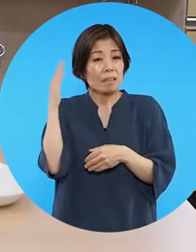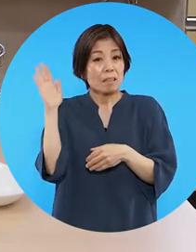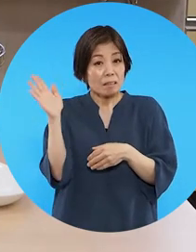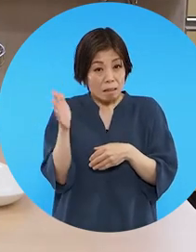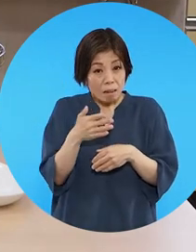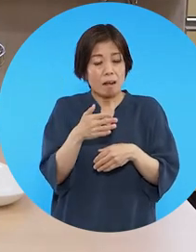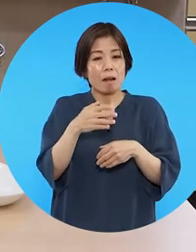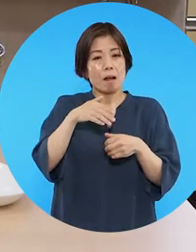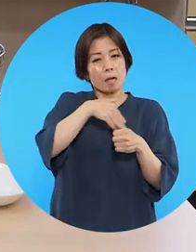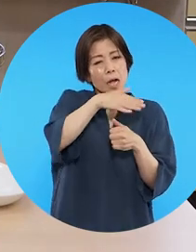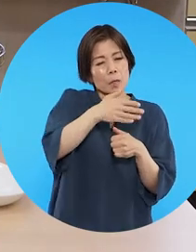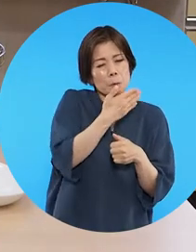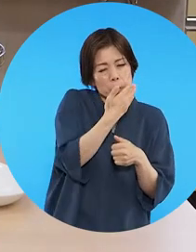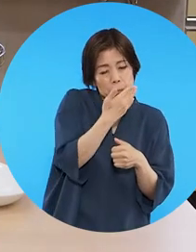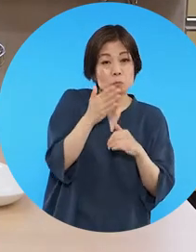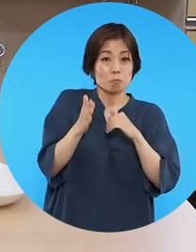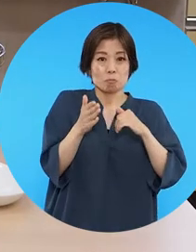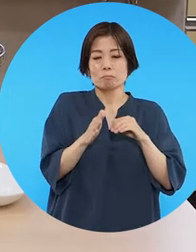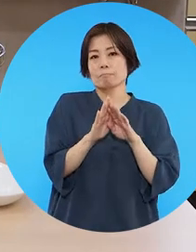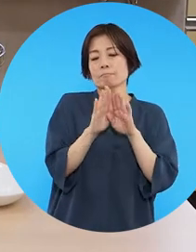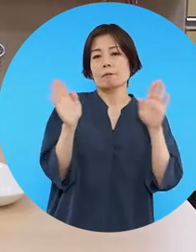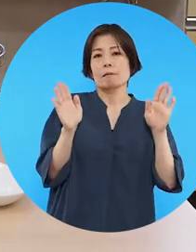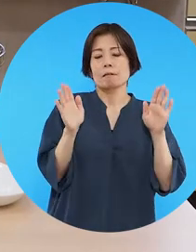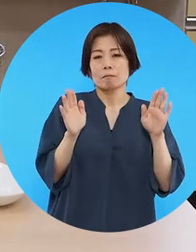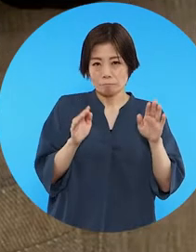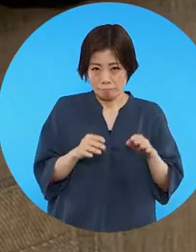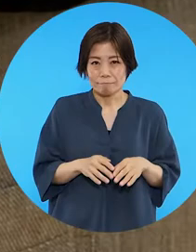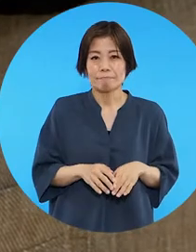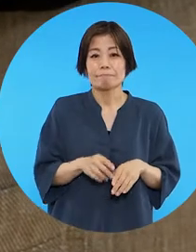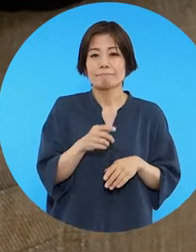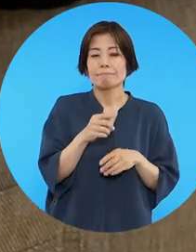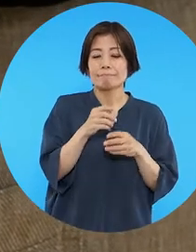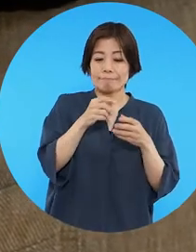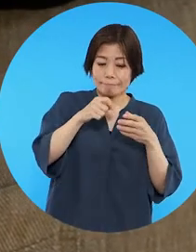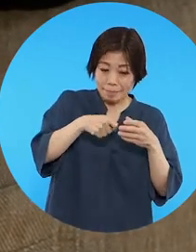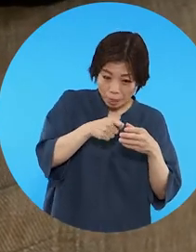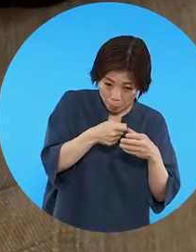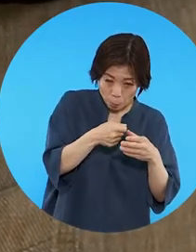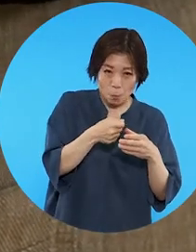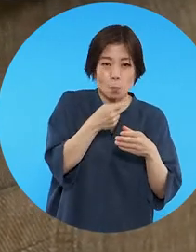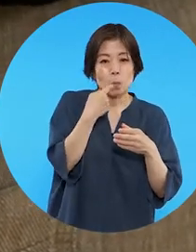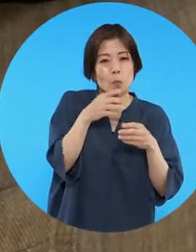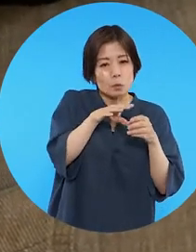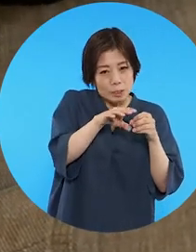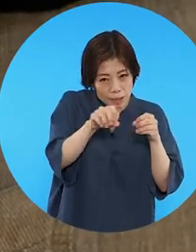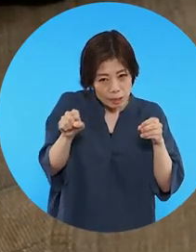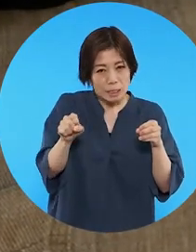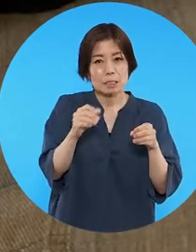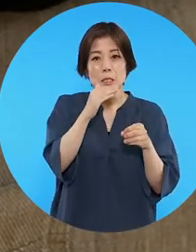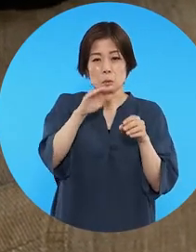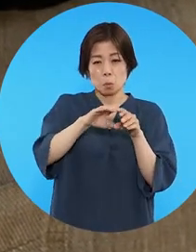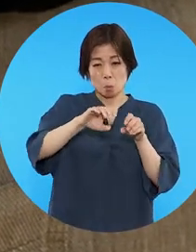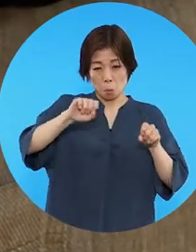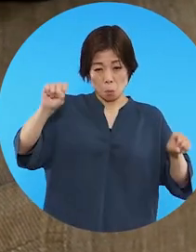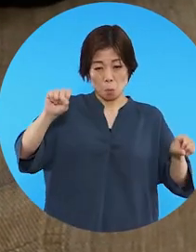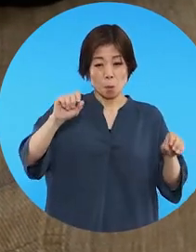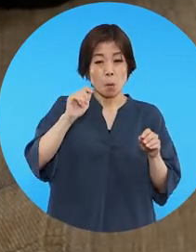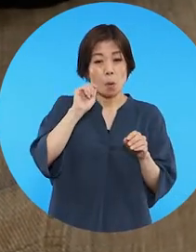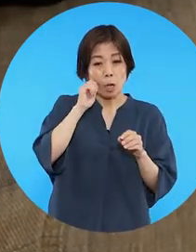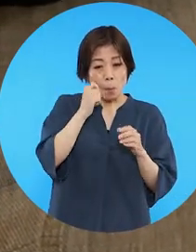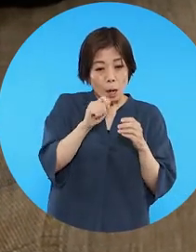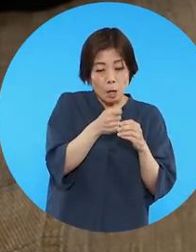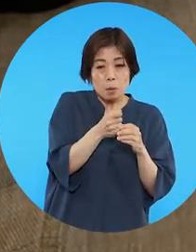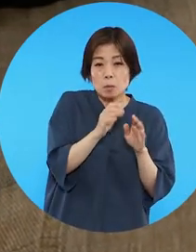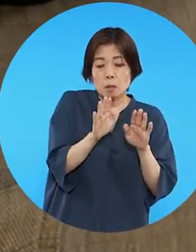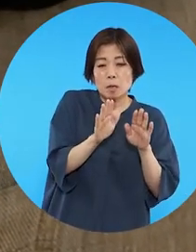時期からエコクッキングというのをやり始めています。じゃがいもも人参もごぼうも皮を剥かない